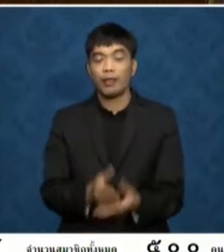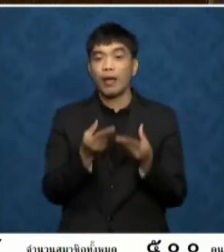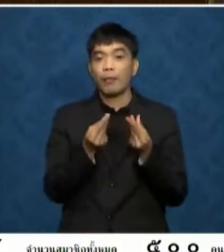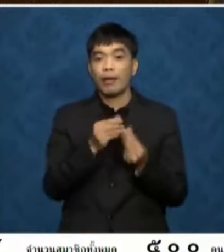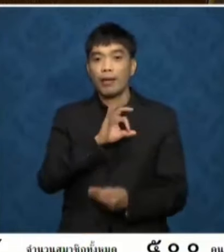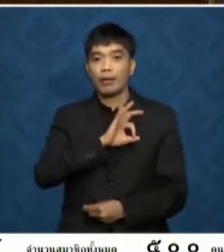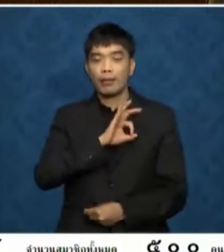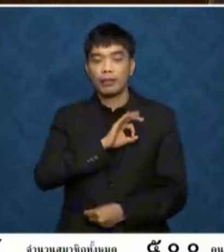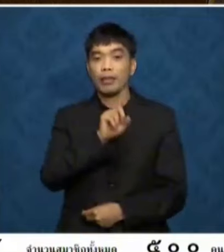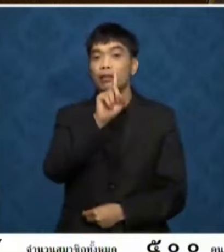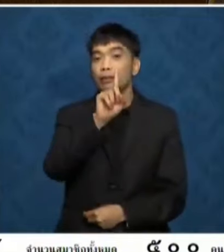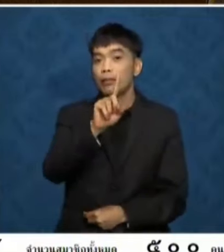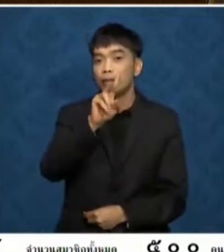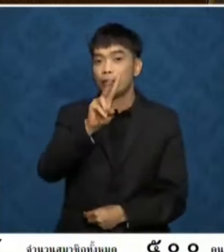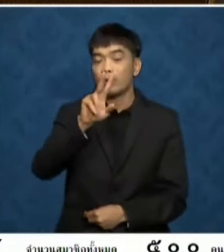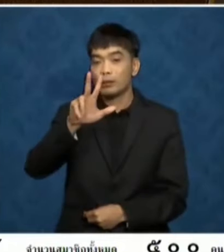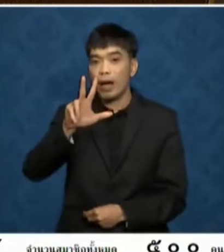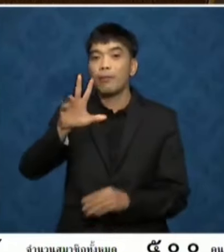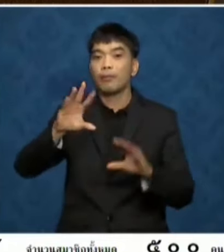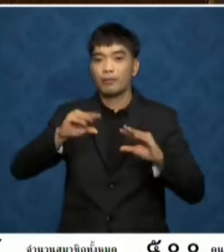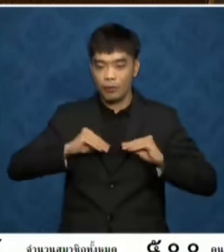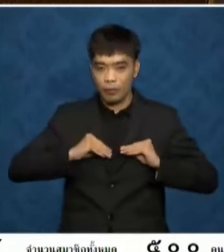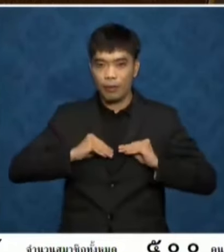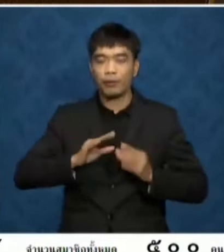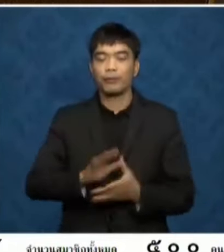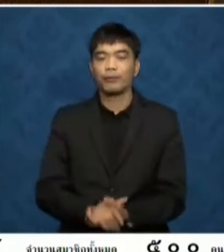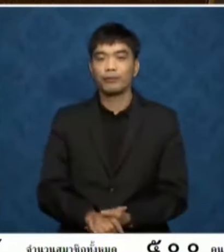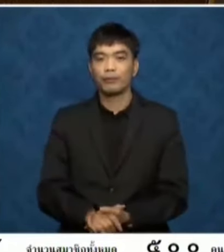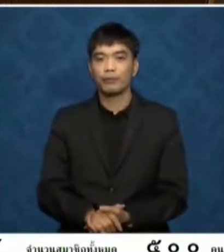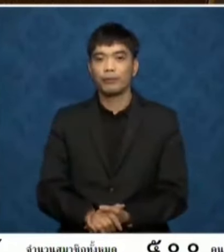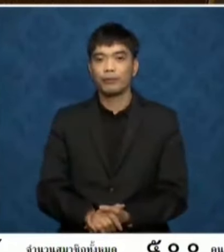123เห็นด้วยครับ 123เห็นด้วยครับ